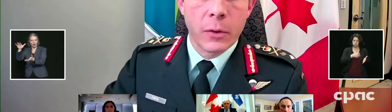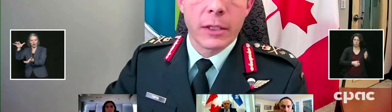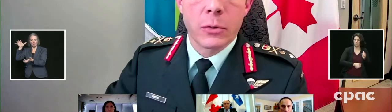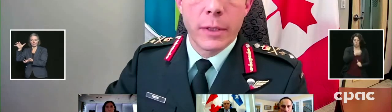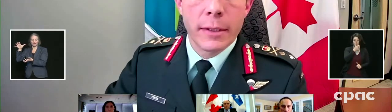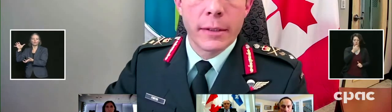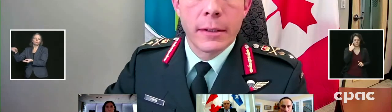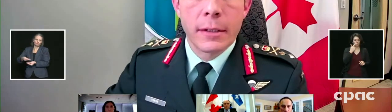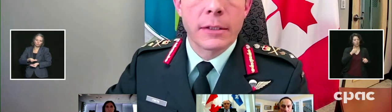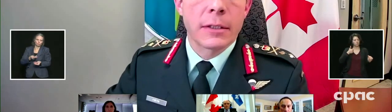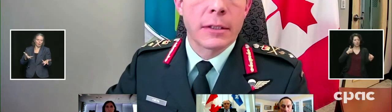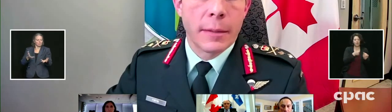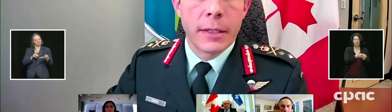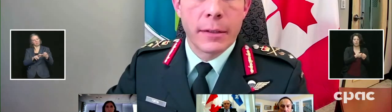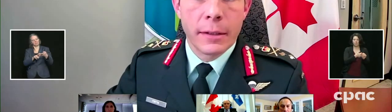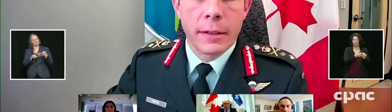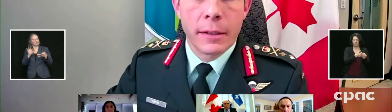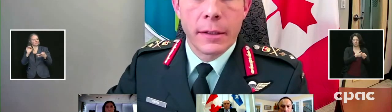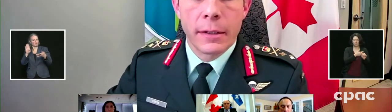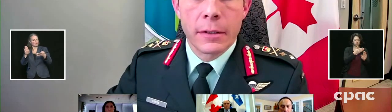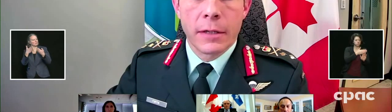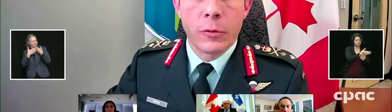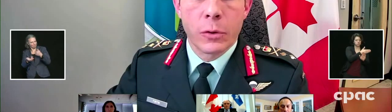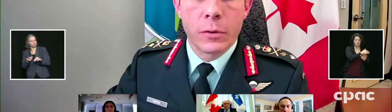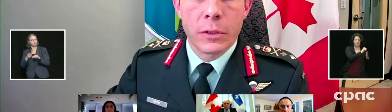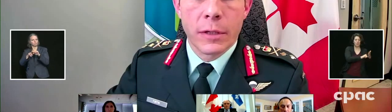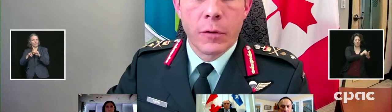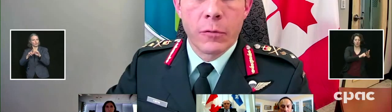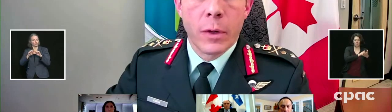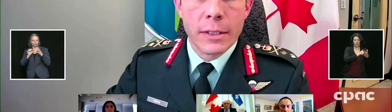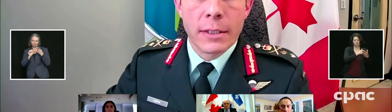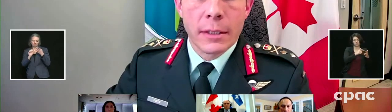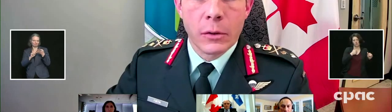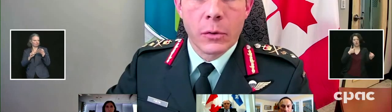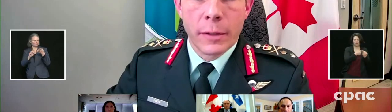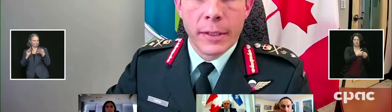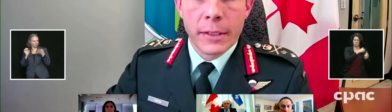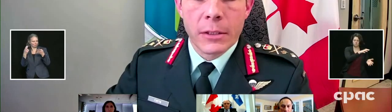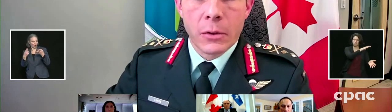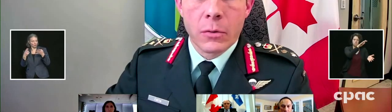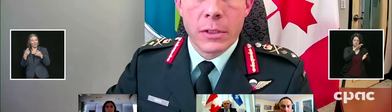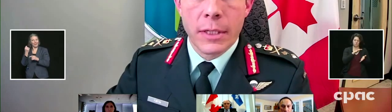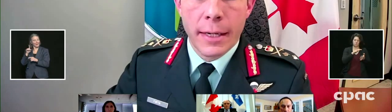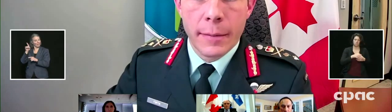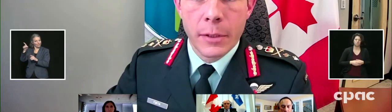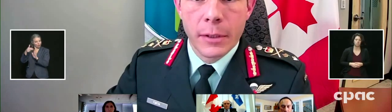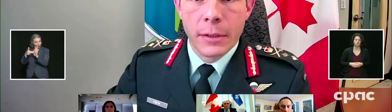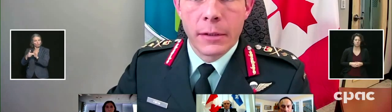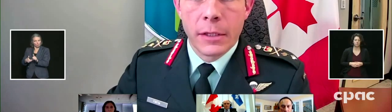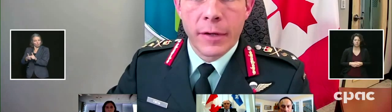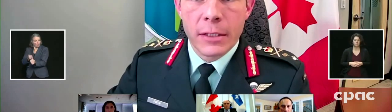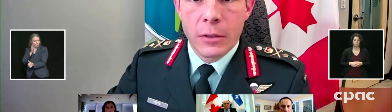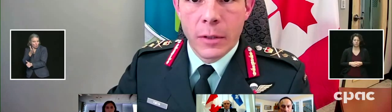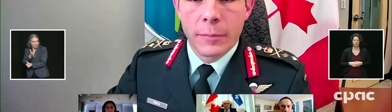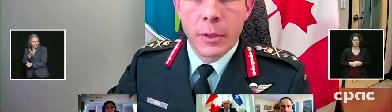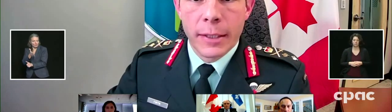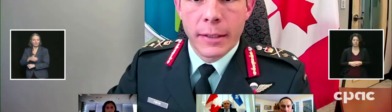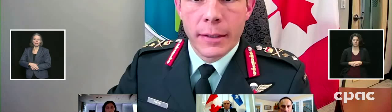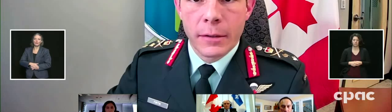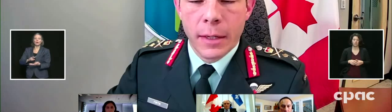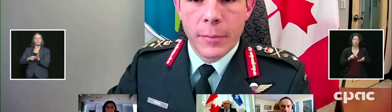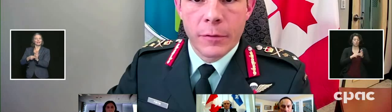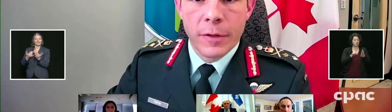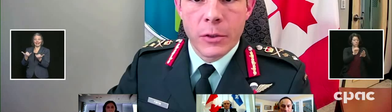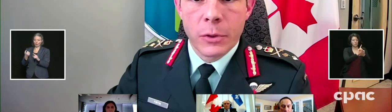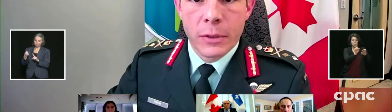engagement contractuel, nécessairement, ça va vouloir dire une augmentation considérable des livraisons